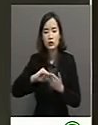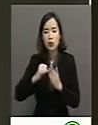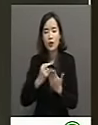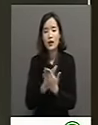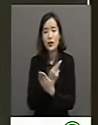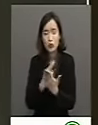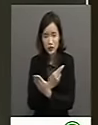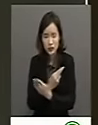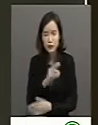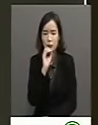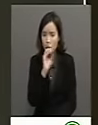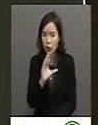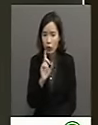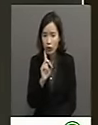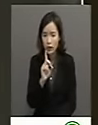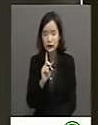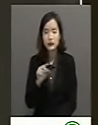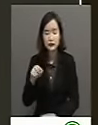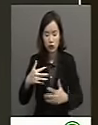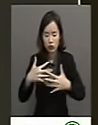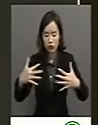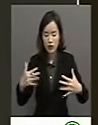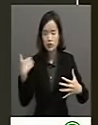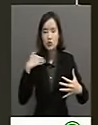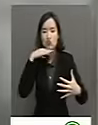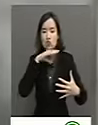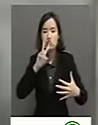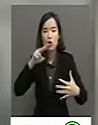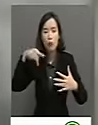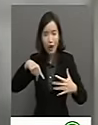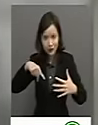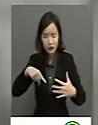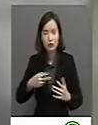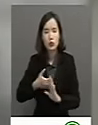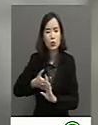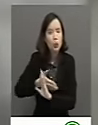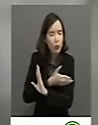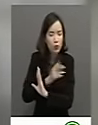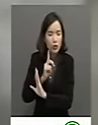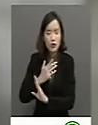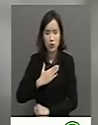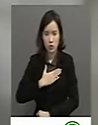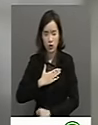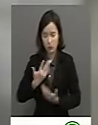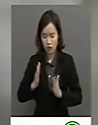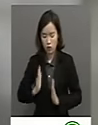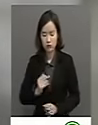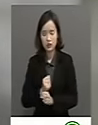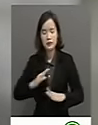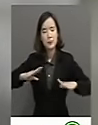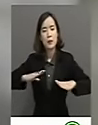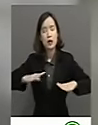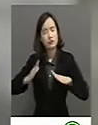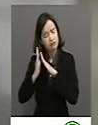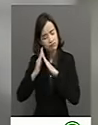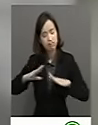ก็ให้การบอกว่าคือในฟาร์มตัวเองเนี่ยมีหมูประมาณ 2,000 ตัวก่อนเกิดเหตุครับทั้งตนเองกับคนงานเนี่ยพักผ่อนอยู่ป